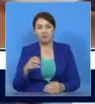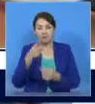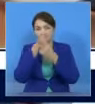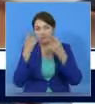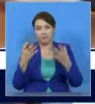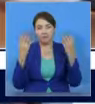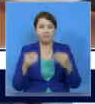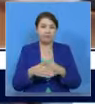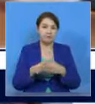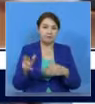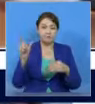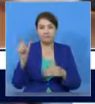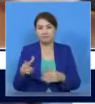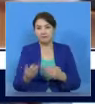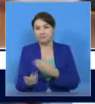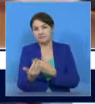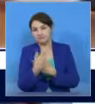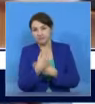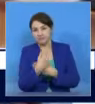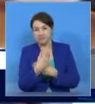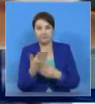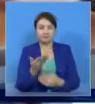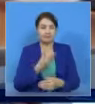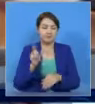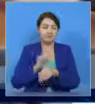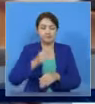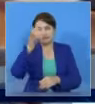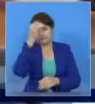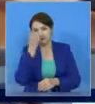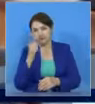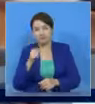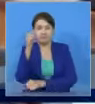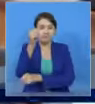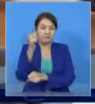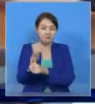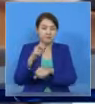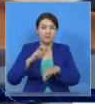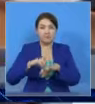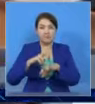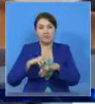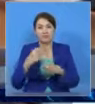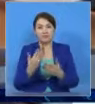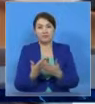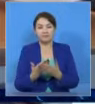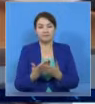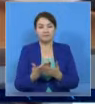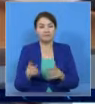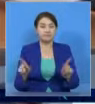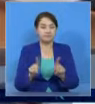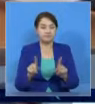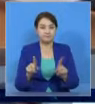что день открытых дверей пришла. Я очень благодарна медсестрам, врачам, потому